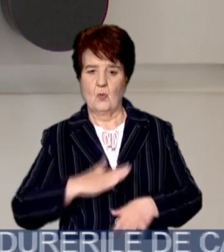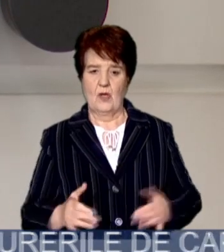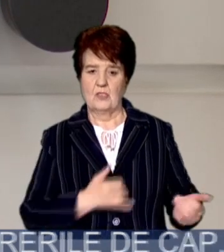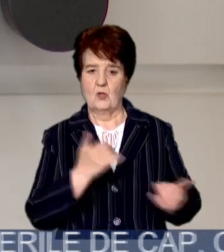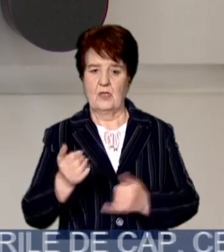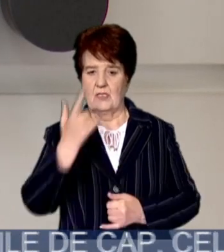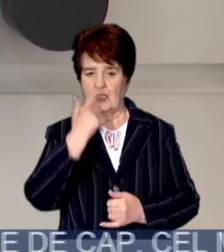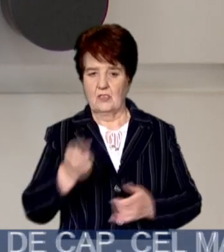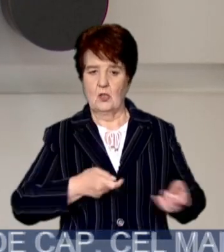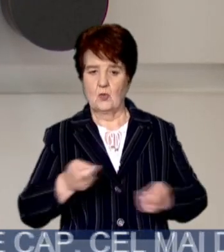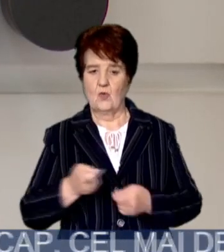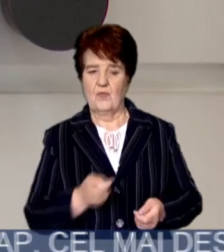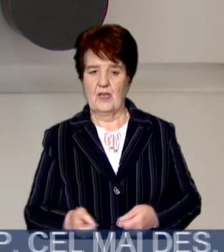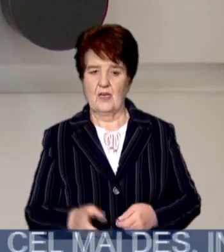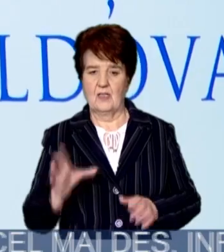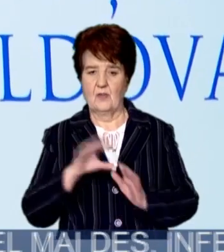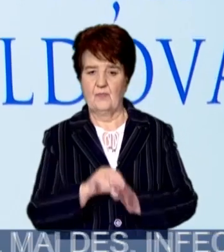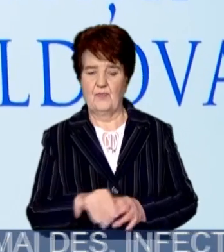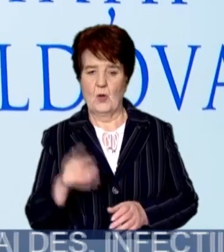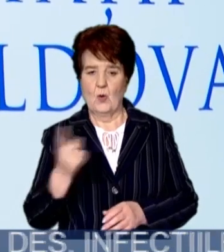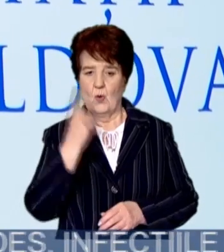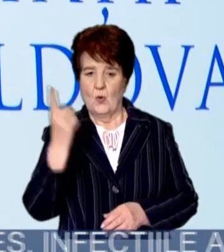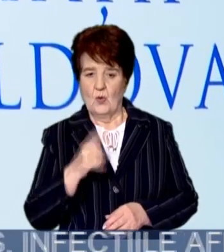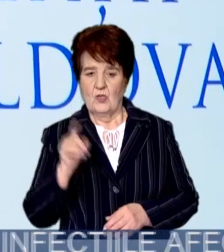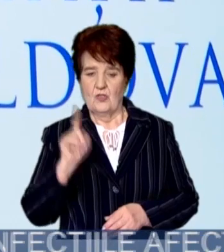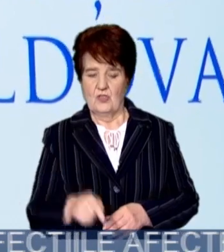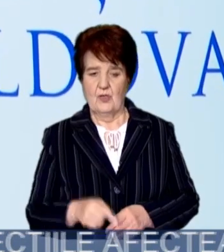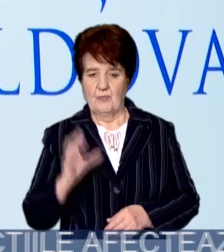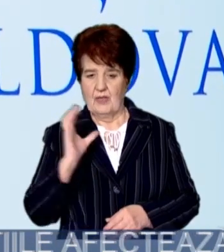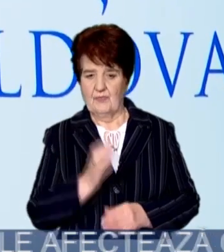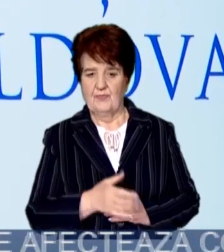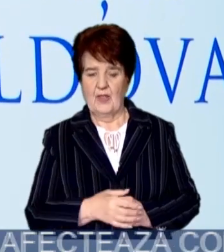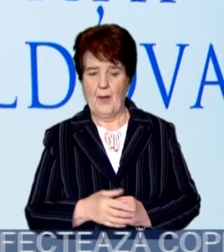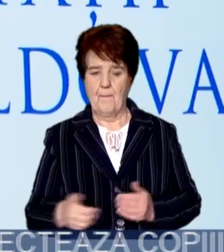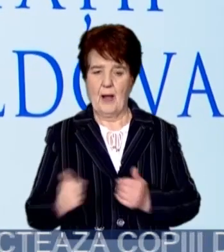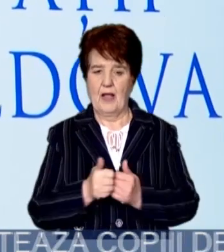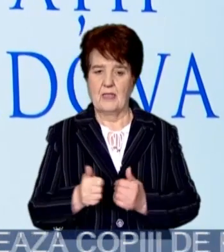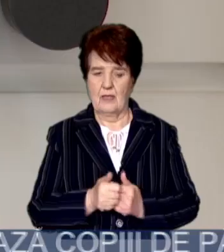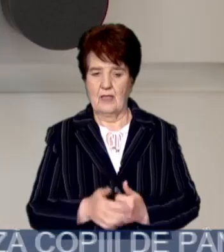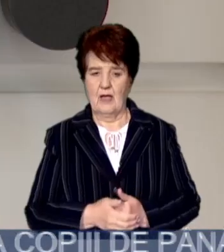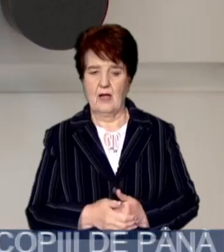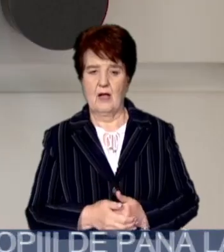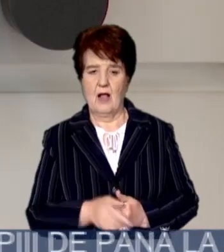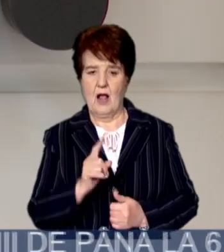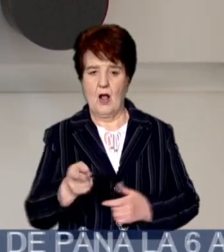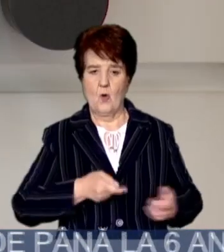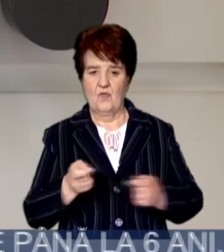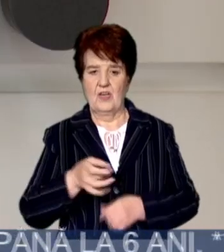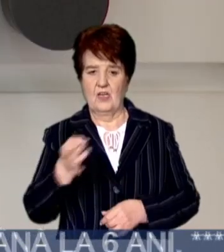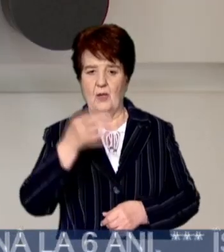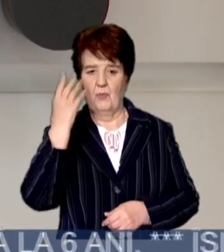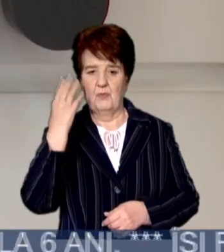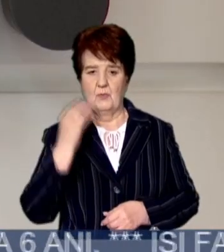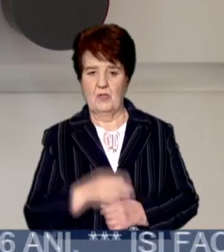să anunț că Guvernul Japoniei este unul din cei mai fideli parteneri ai Guvernului